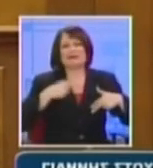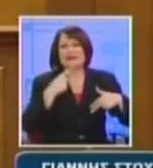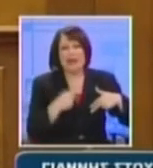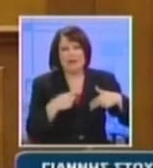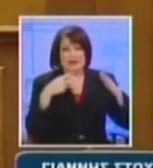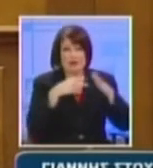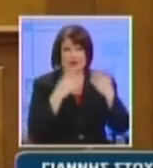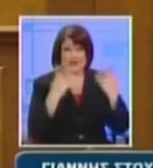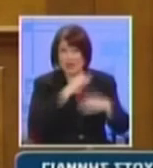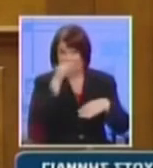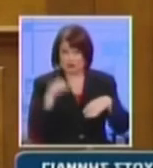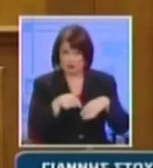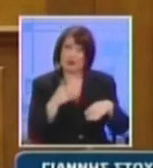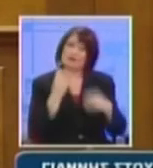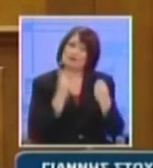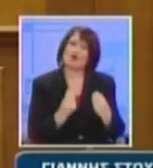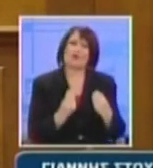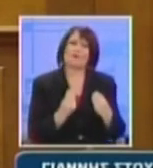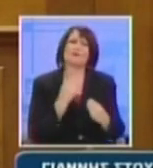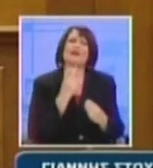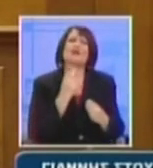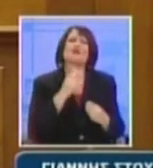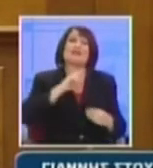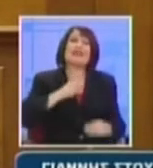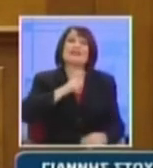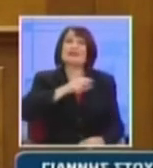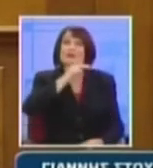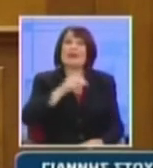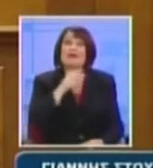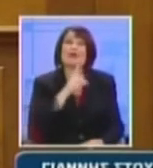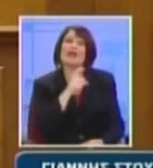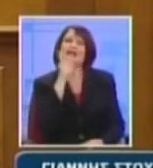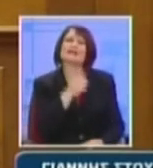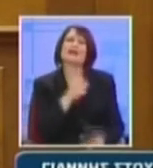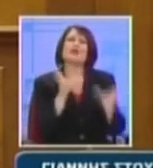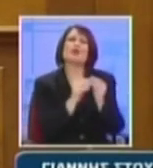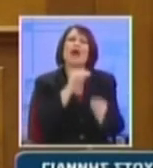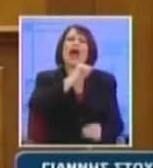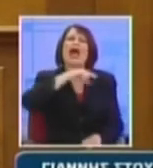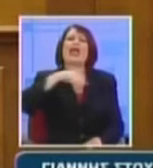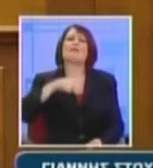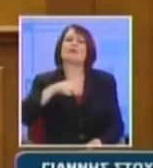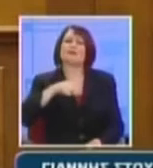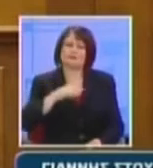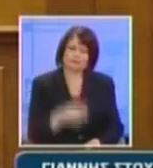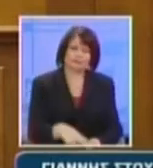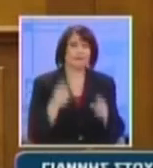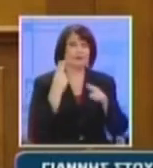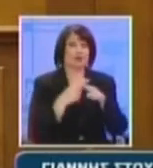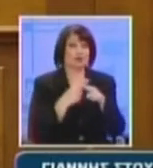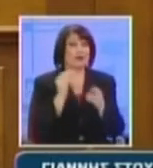από το 2009 μέχρι σήμερα περισσότερο από 20 δισεκατομμύρια ευρώ, 10% του ΑΕΠ. Επίσης, ακόμα πιο